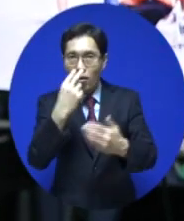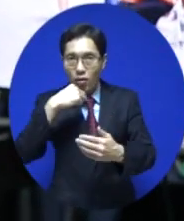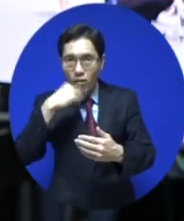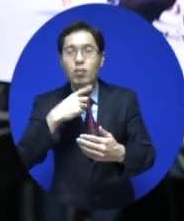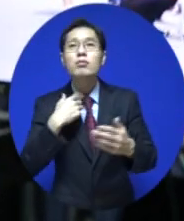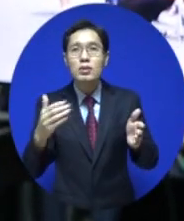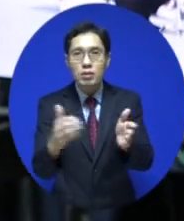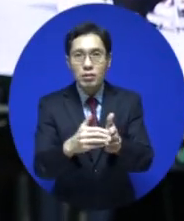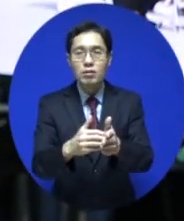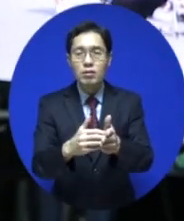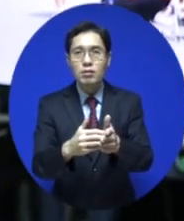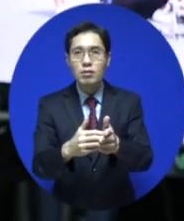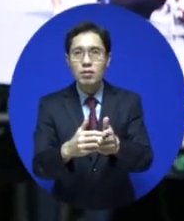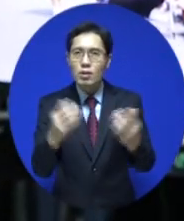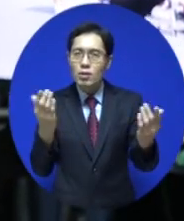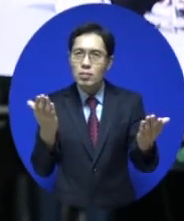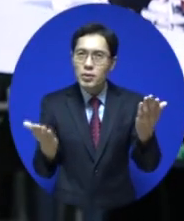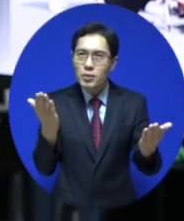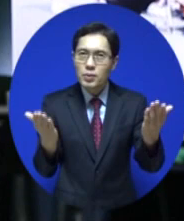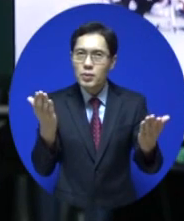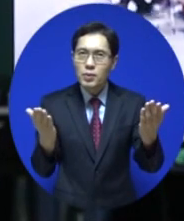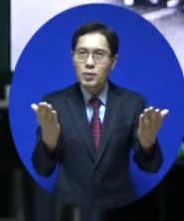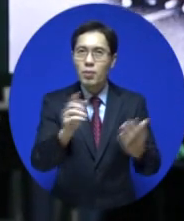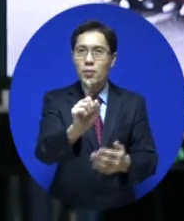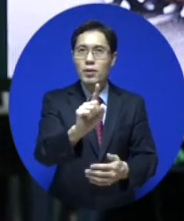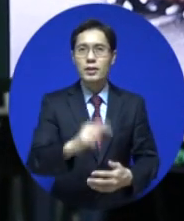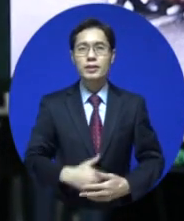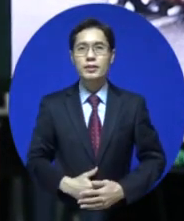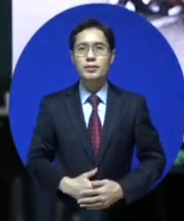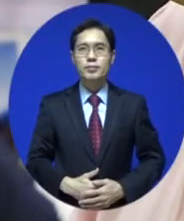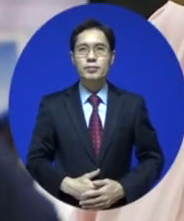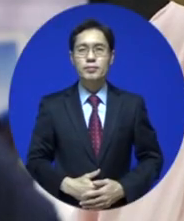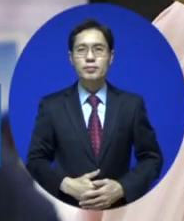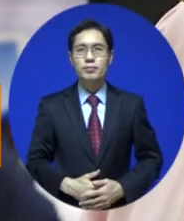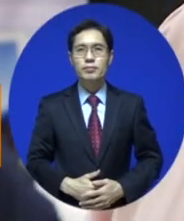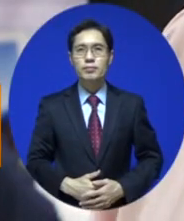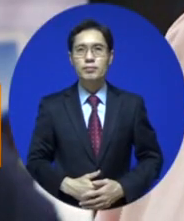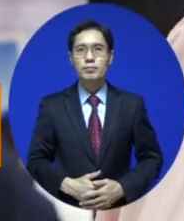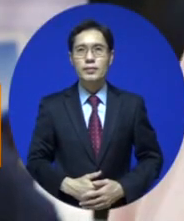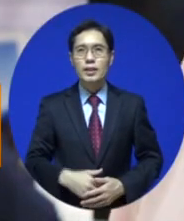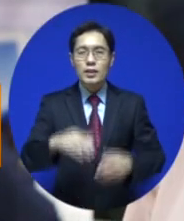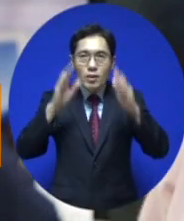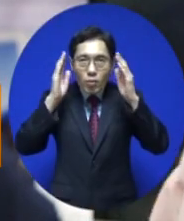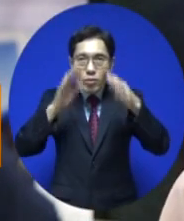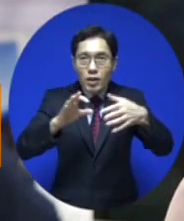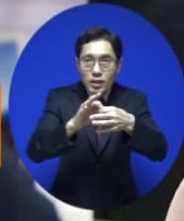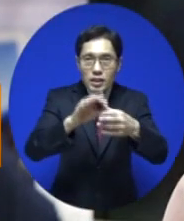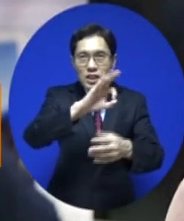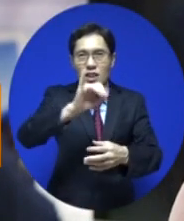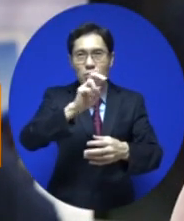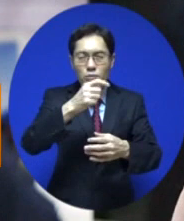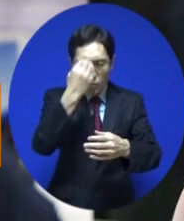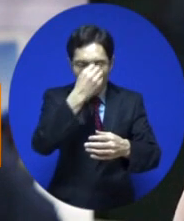다녀본 거잖아요. 네. 좀 비교를 해보자면 어떤 점이 있을까요? 일단 과목 면에서 비교를 한다면